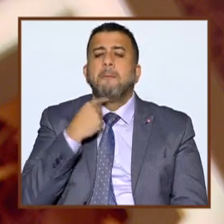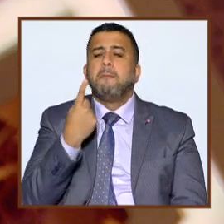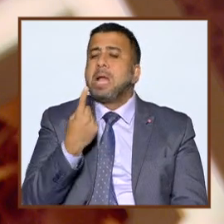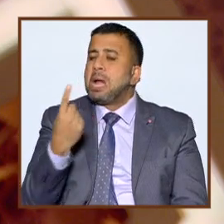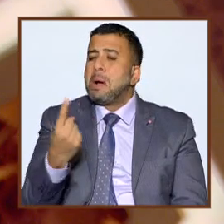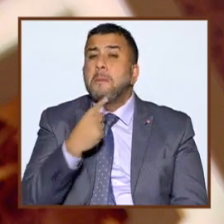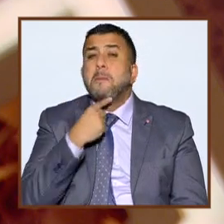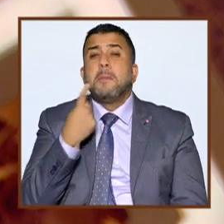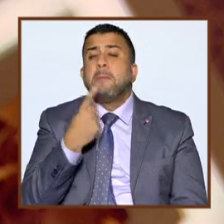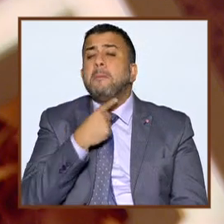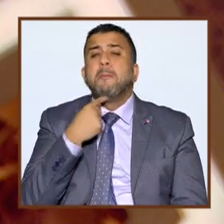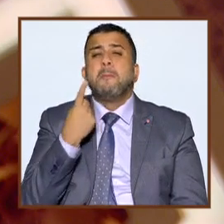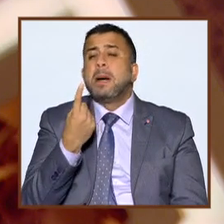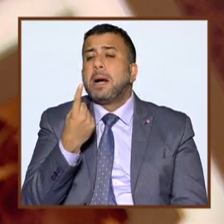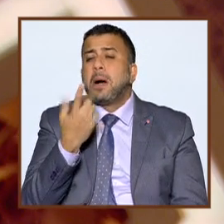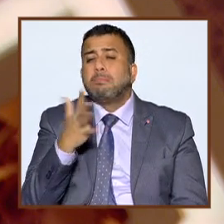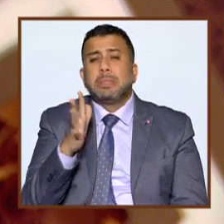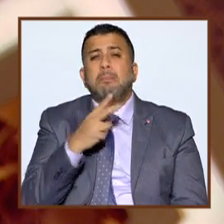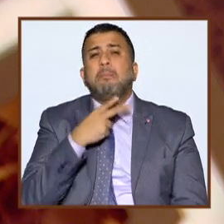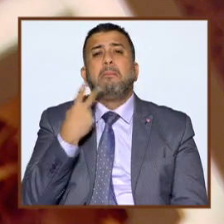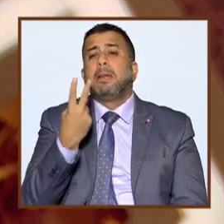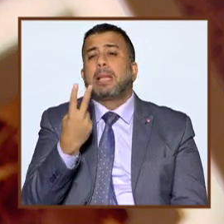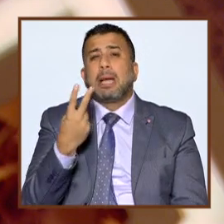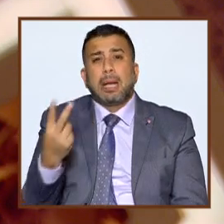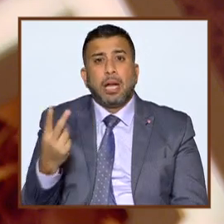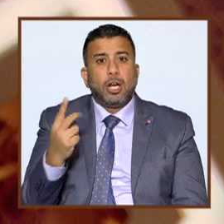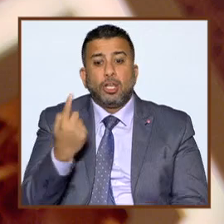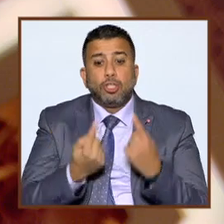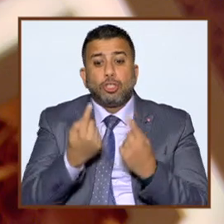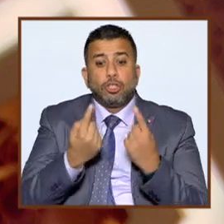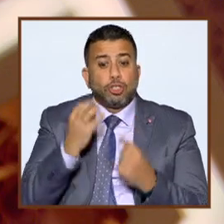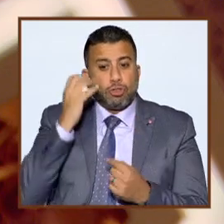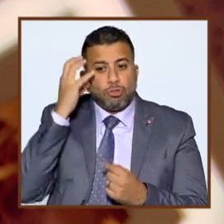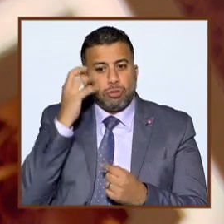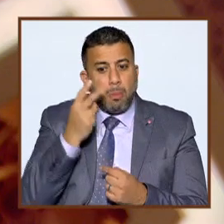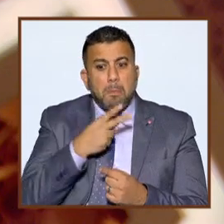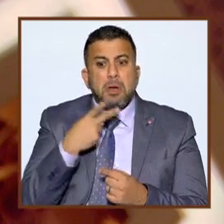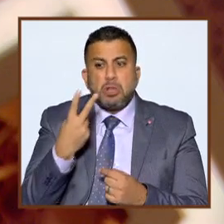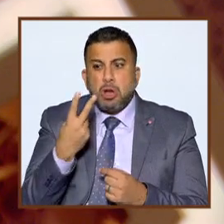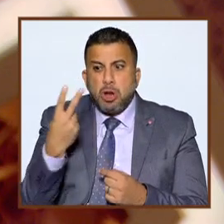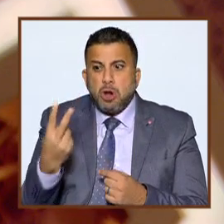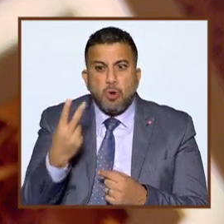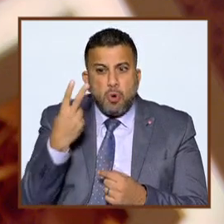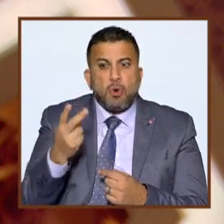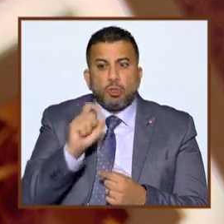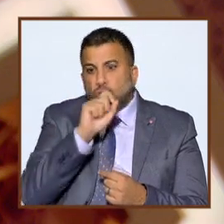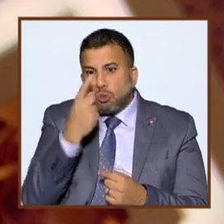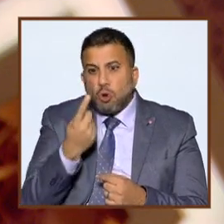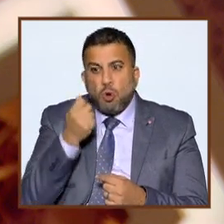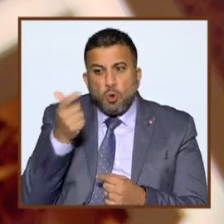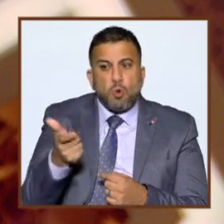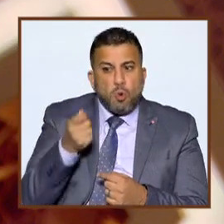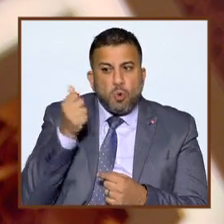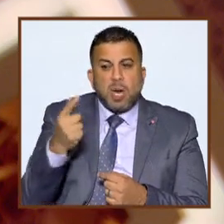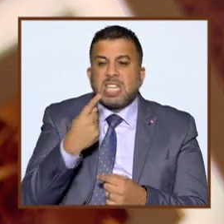200 يعمل لهم طريقة حسابية، يقعد الواحد يحسب ها 1000 يعني 100